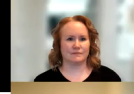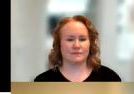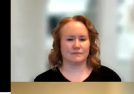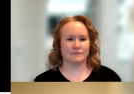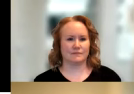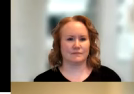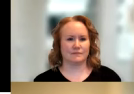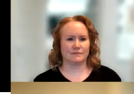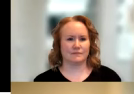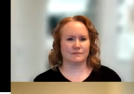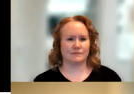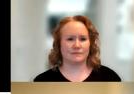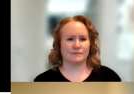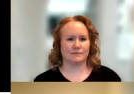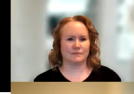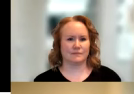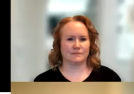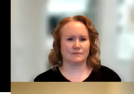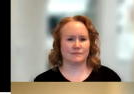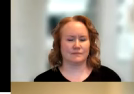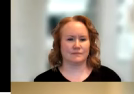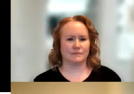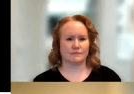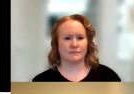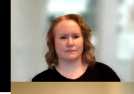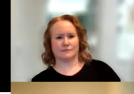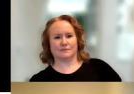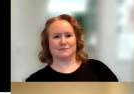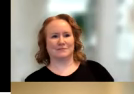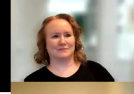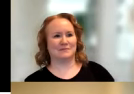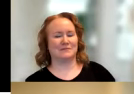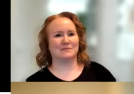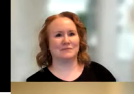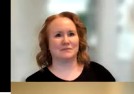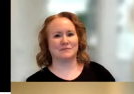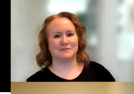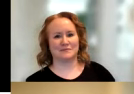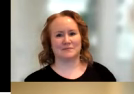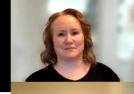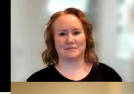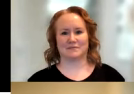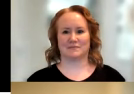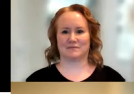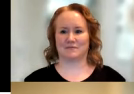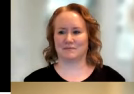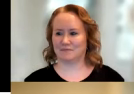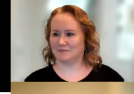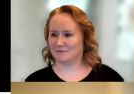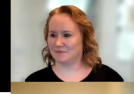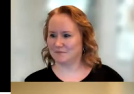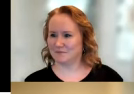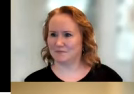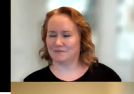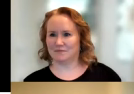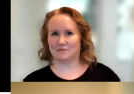Da vi egentlig helt på tampen med noen, hva skal vi si, noen konklusjoner eller overordnede betraktninger som vi ikke skal bruke så fryktelig lang tid